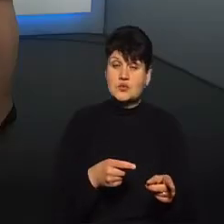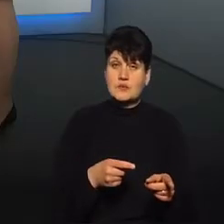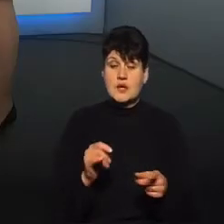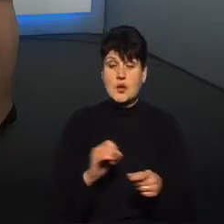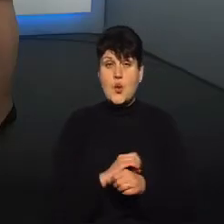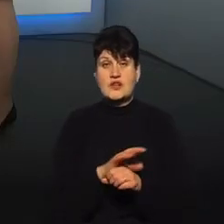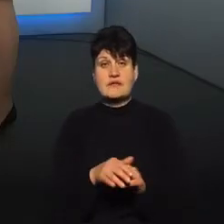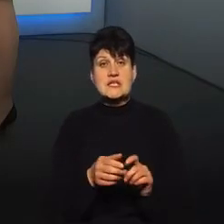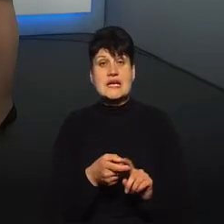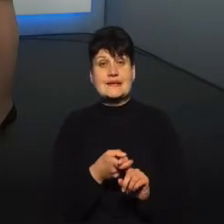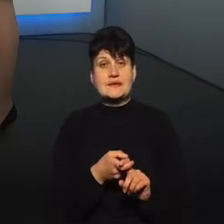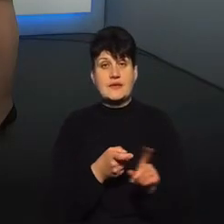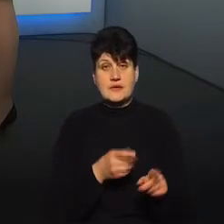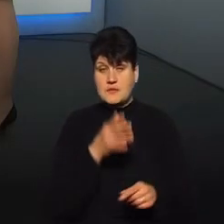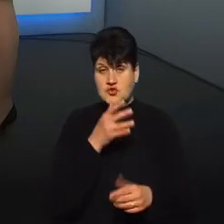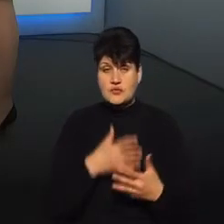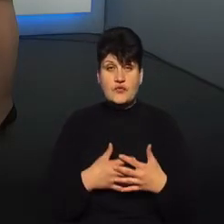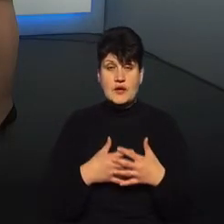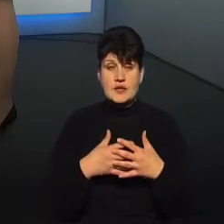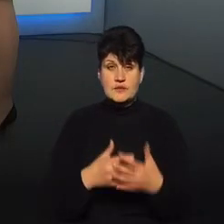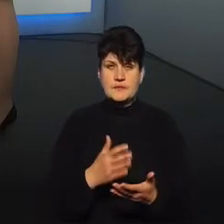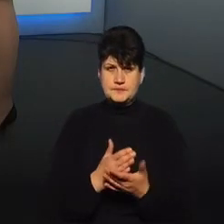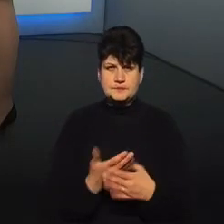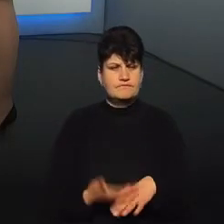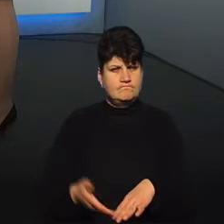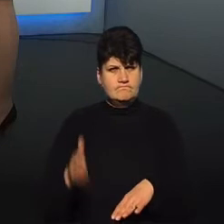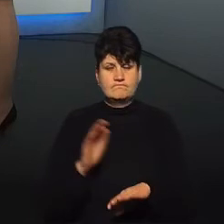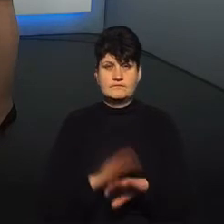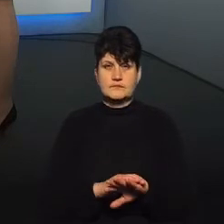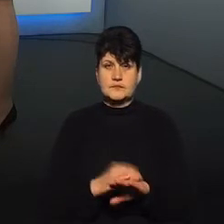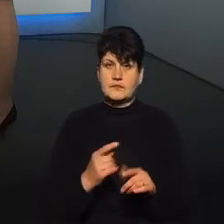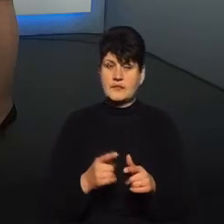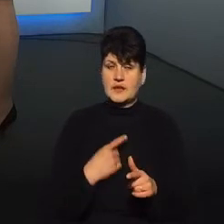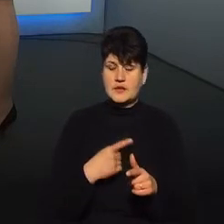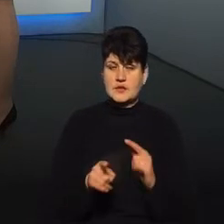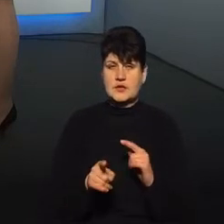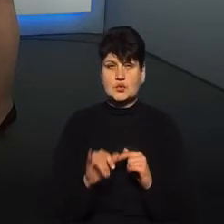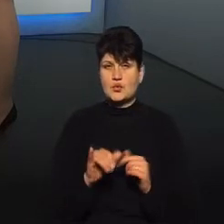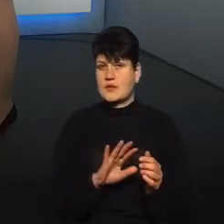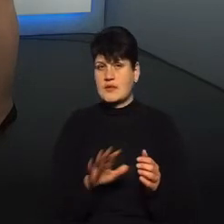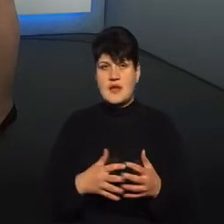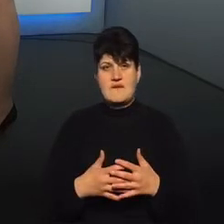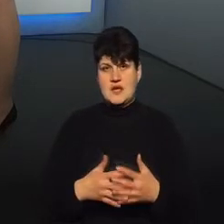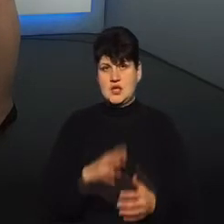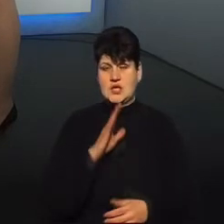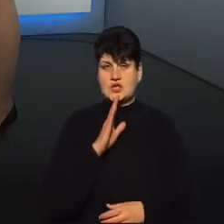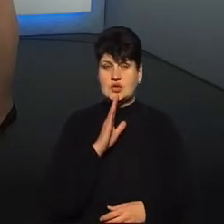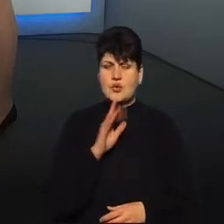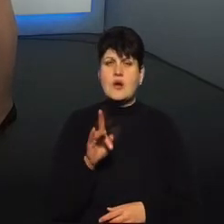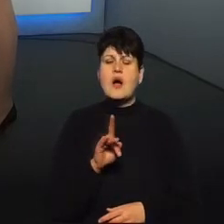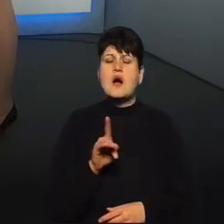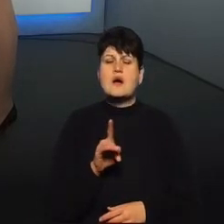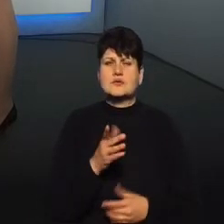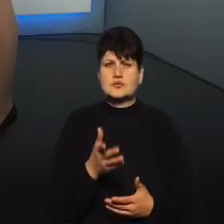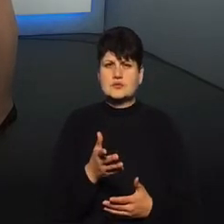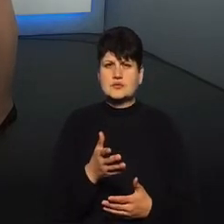час вагітності проходить набагато важче, ніж зазвичай у невагітних жінок. А що переживає плід,